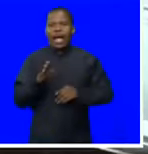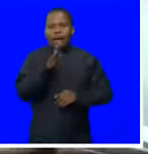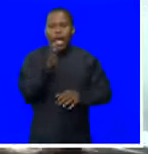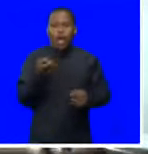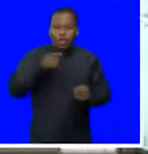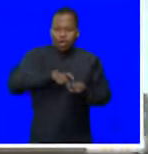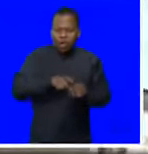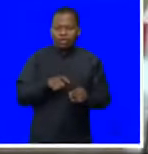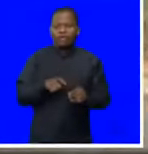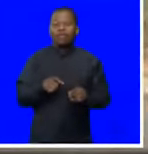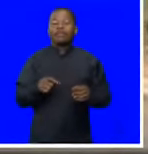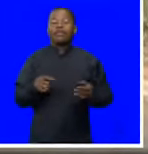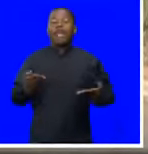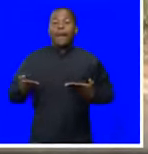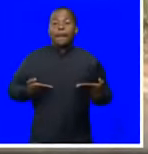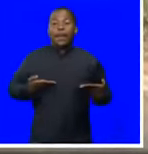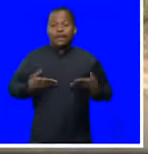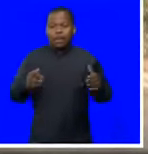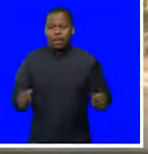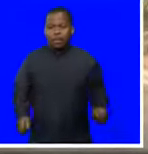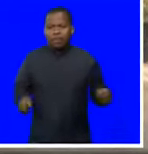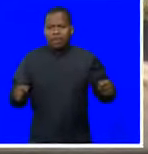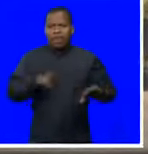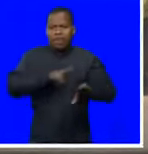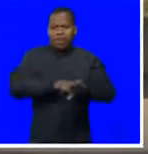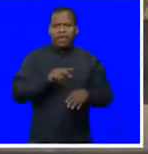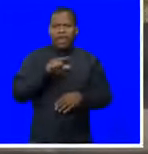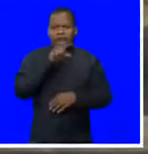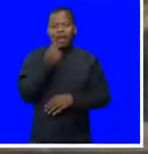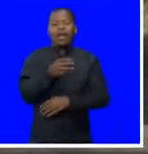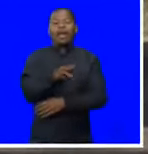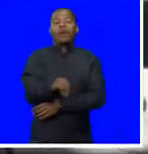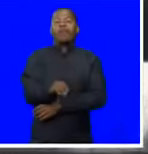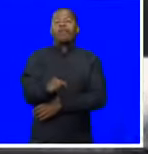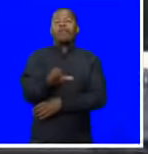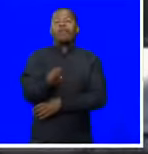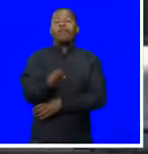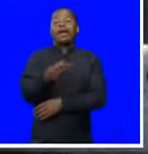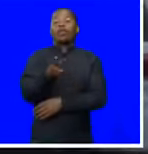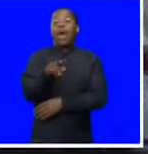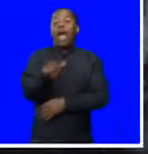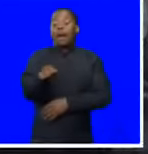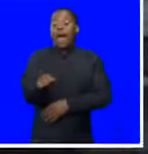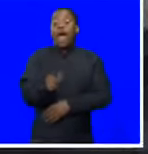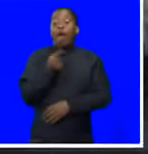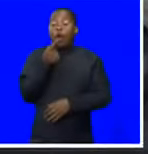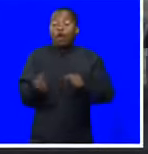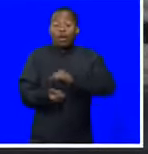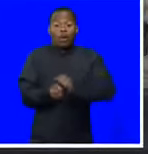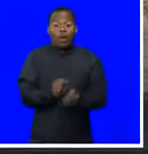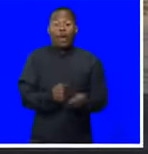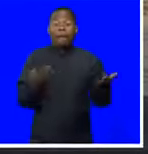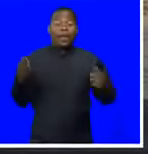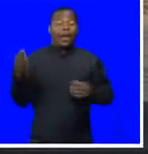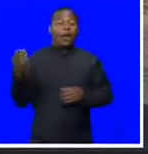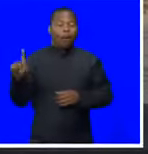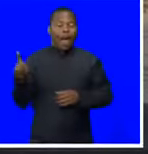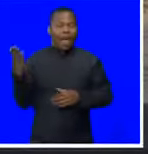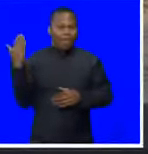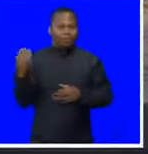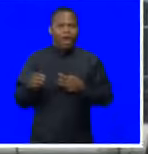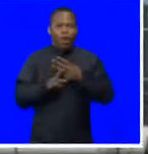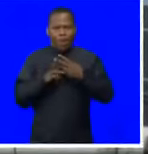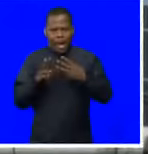Sicelo mashwama wayoke inkampani yakaloliwe ukuthi lokwenza ukuthi babe nalethi umfundziso dingodi labatibonile tasoke sitimela emavikini lambalwa